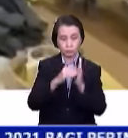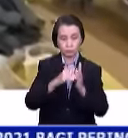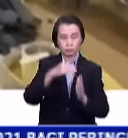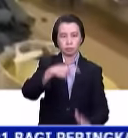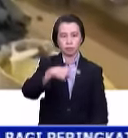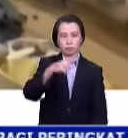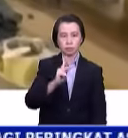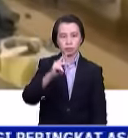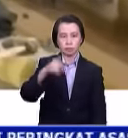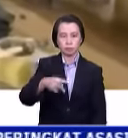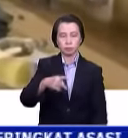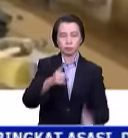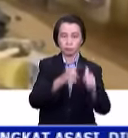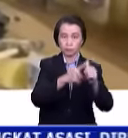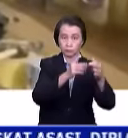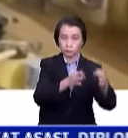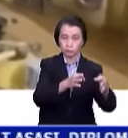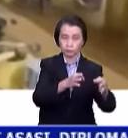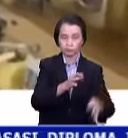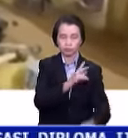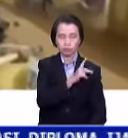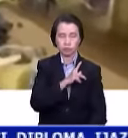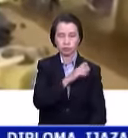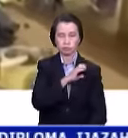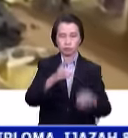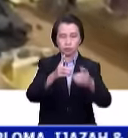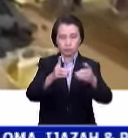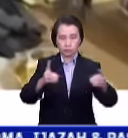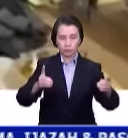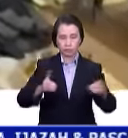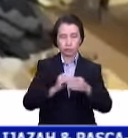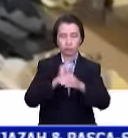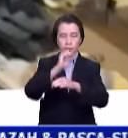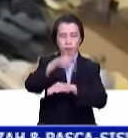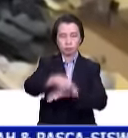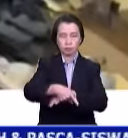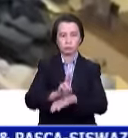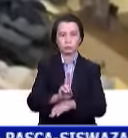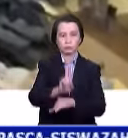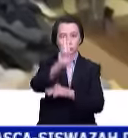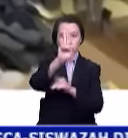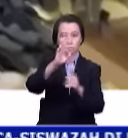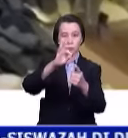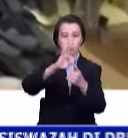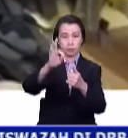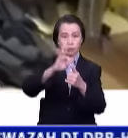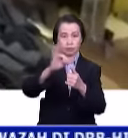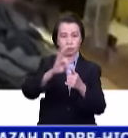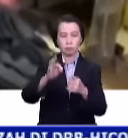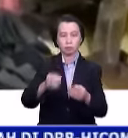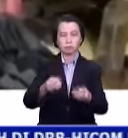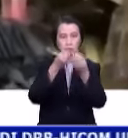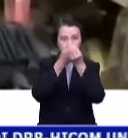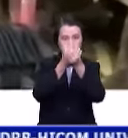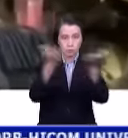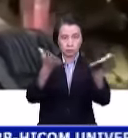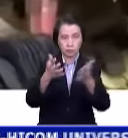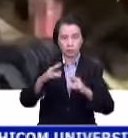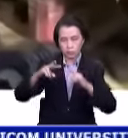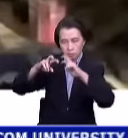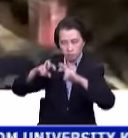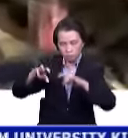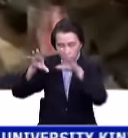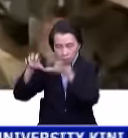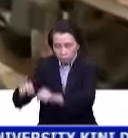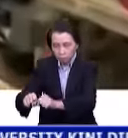Pergerakan Penuh fasa pertama. Ketua Polis Daerah Seberang Perai Utara ACP Nur Zaini Muhammad Nur mendedahkan hasil